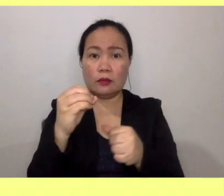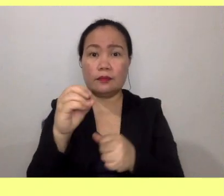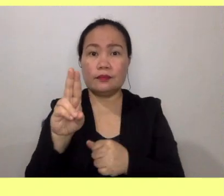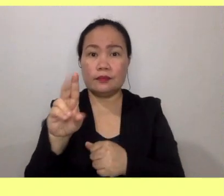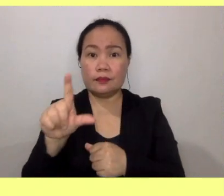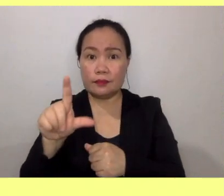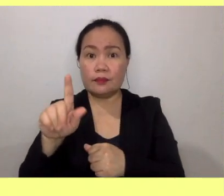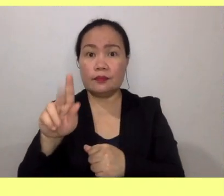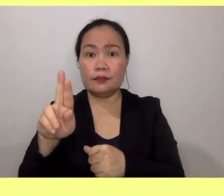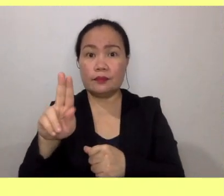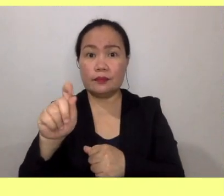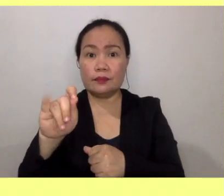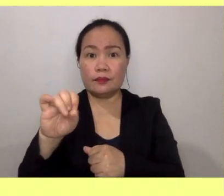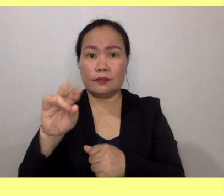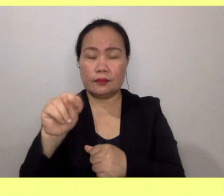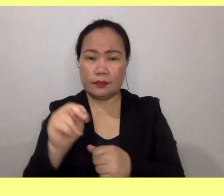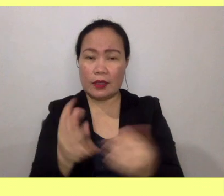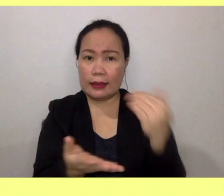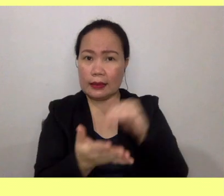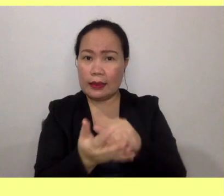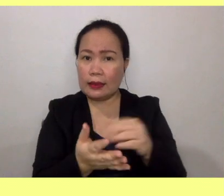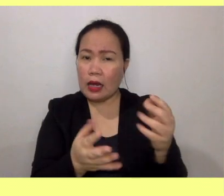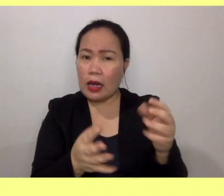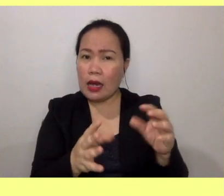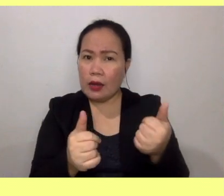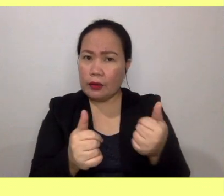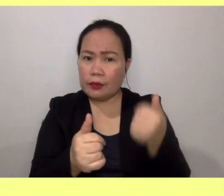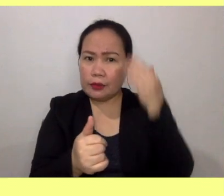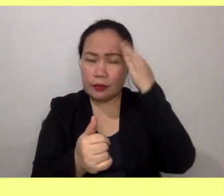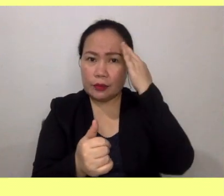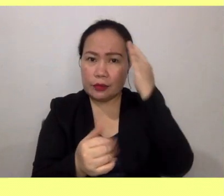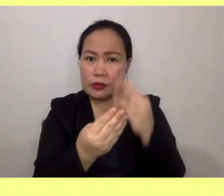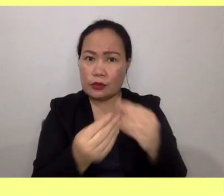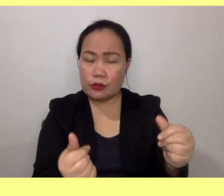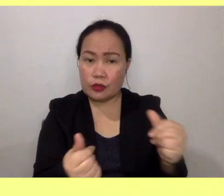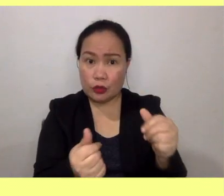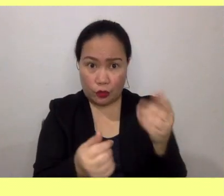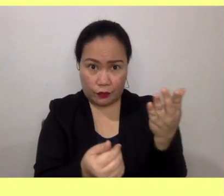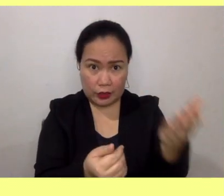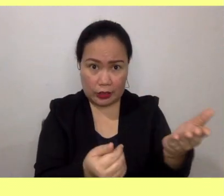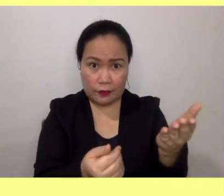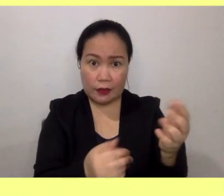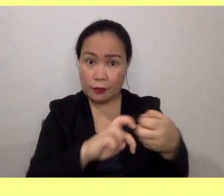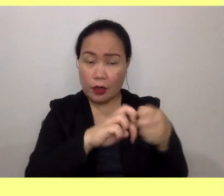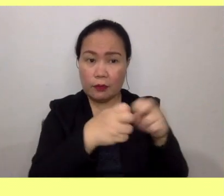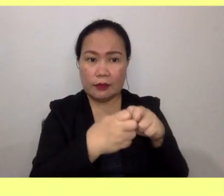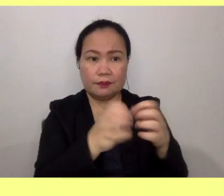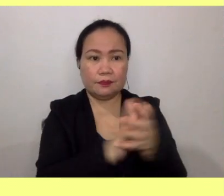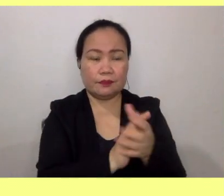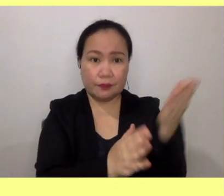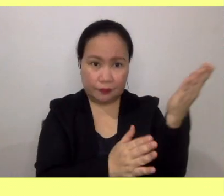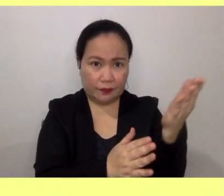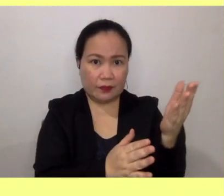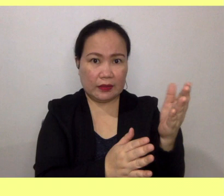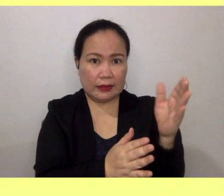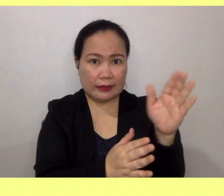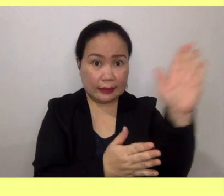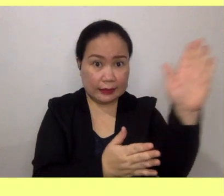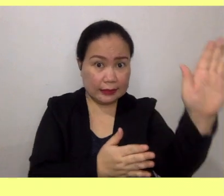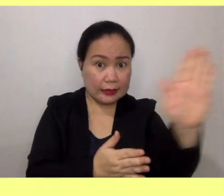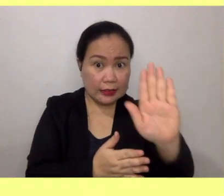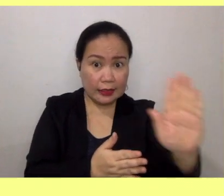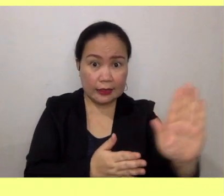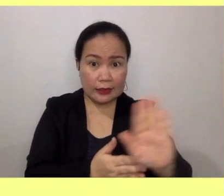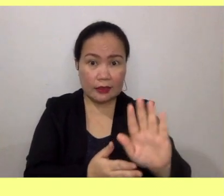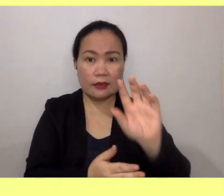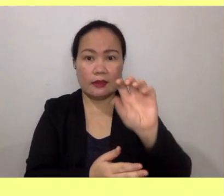kagaya nga ng sinabi ko, paano ba natin malalaman ang solutions of the given inequality? Ito pong shaded